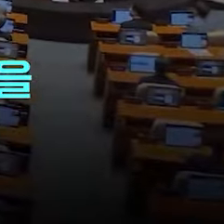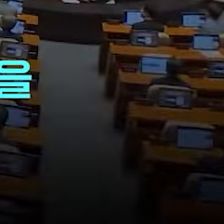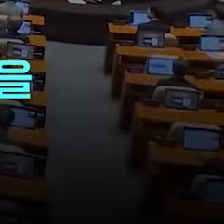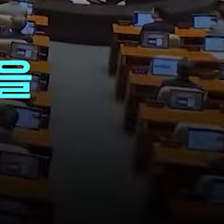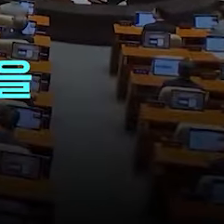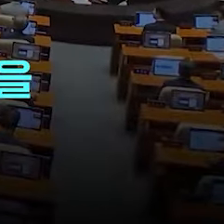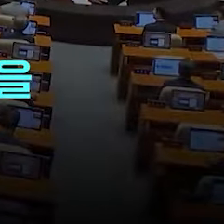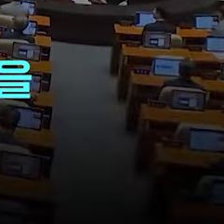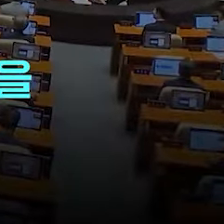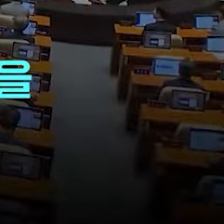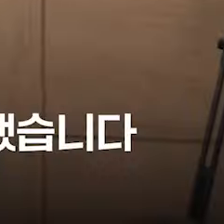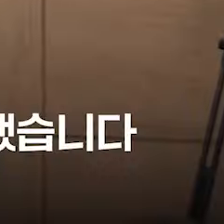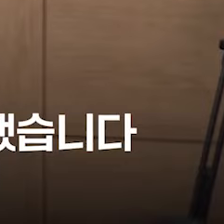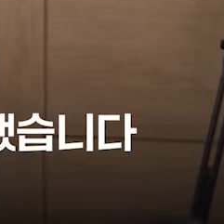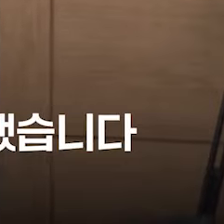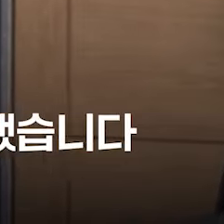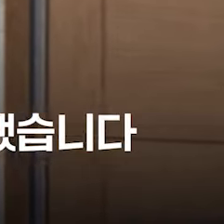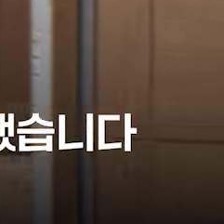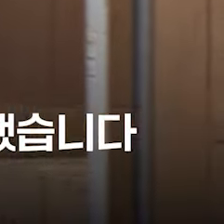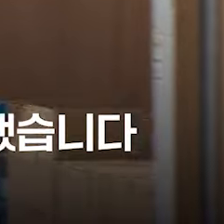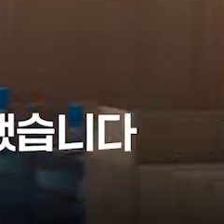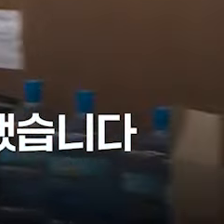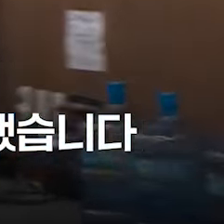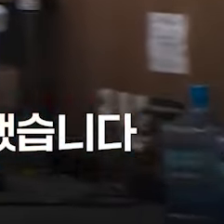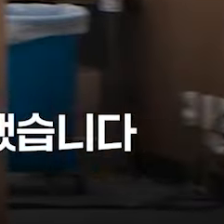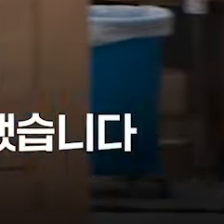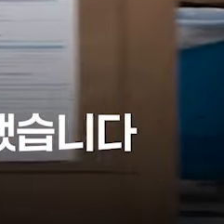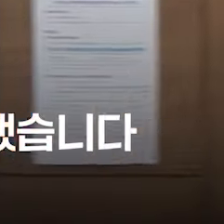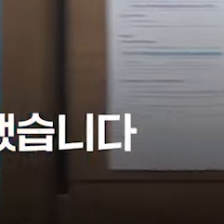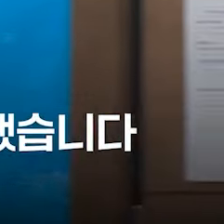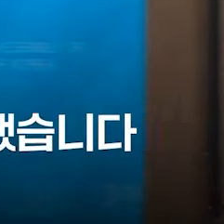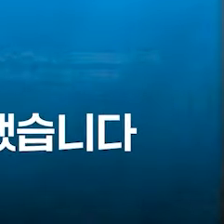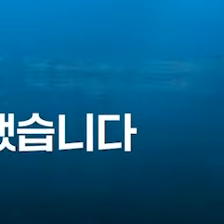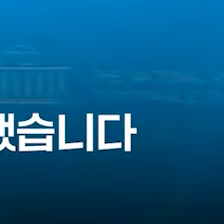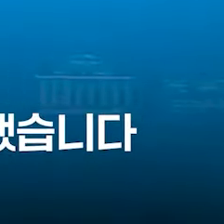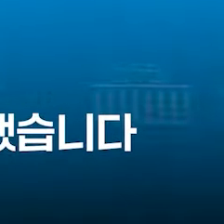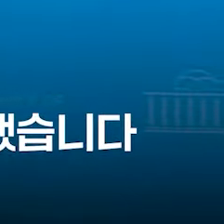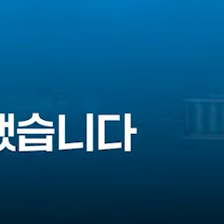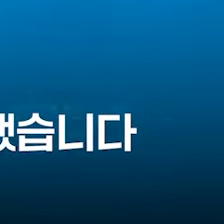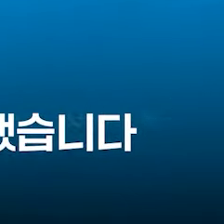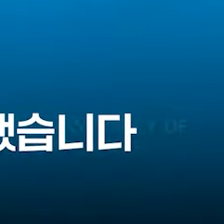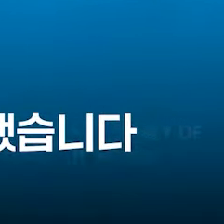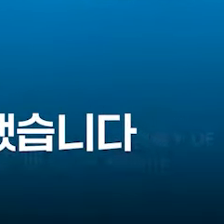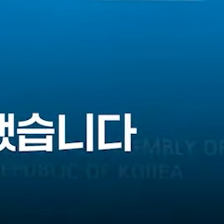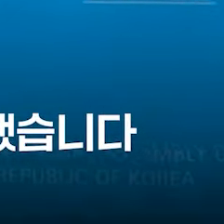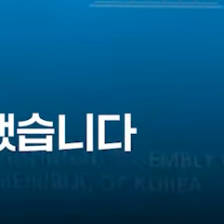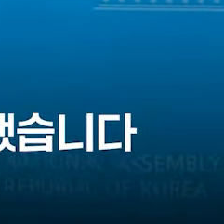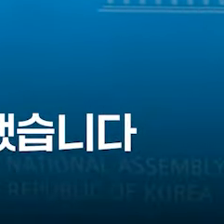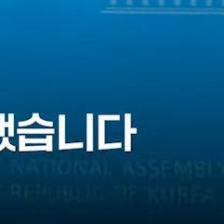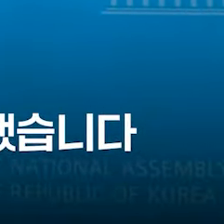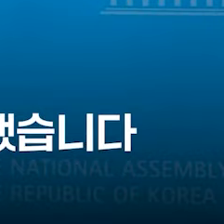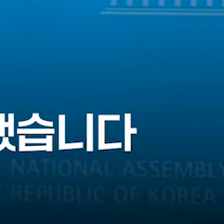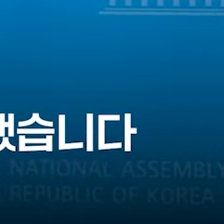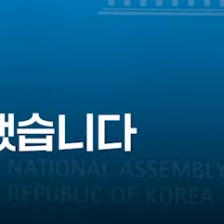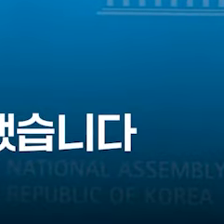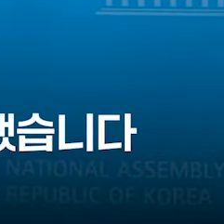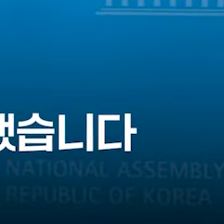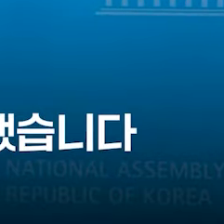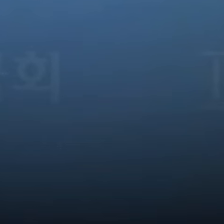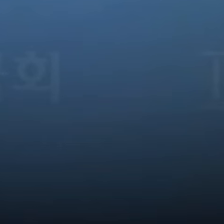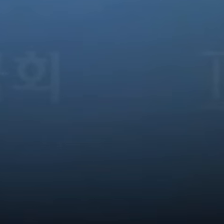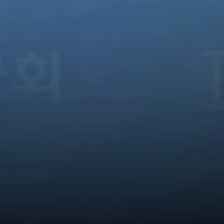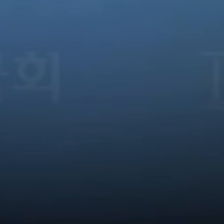처리한다는 방침입니다. 국민의힘 박준태 대변인은 여사를 향한 인신공격이 도를 넘고 있다고